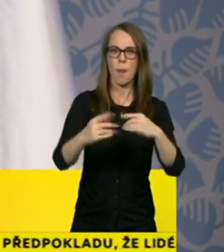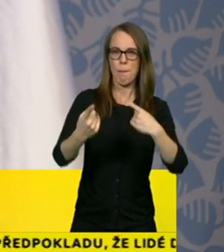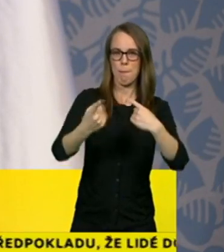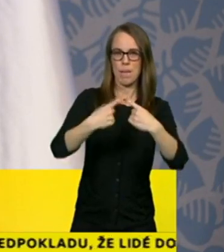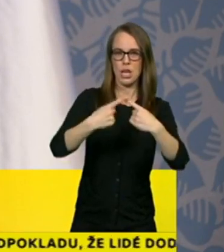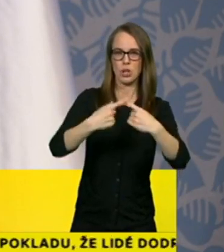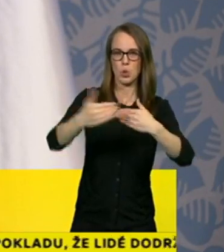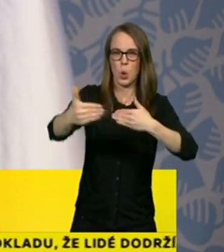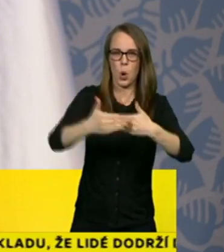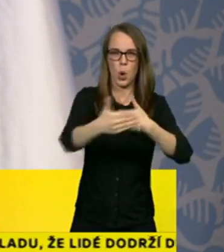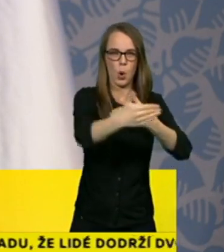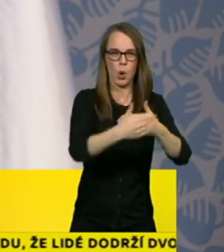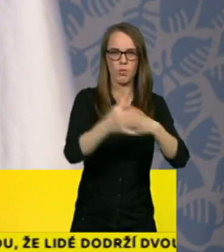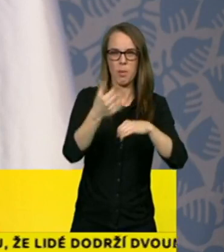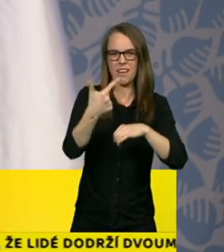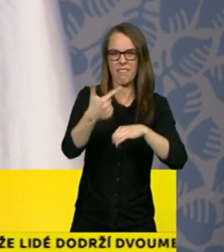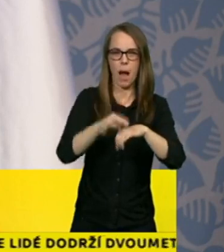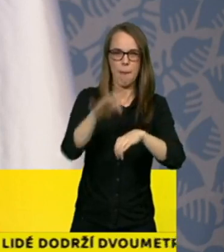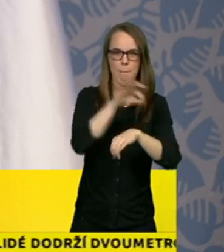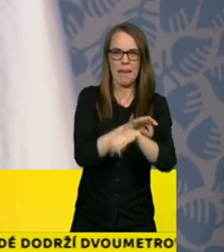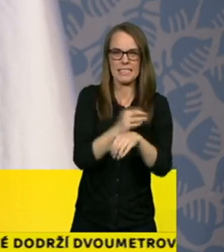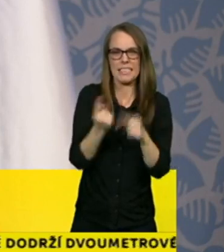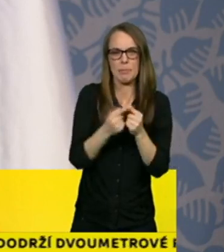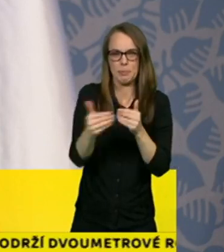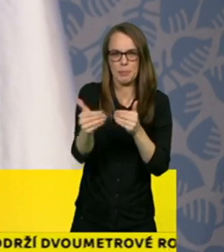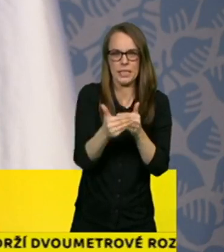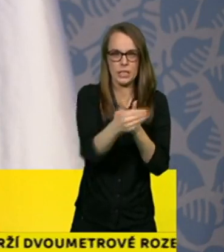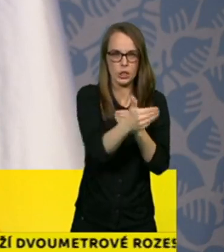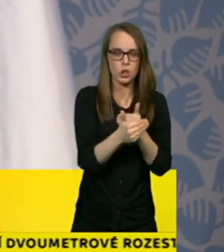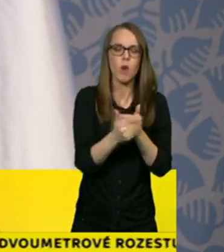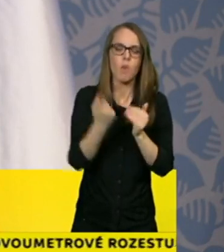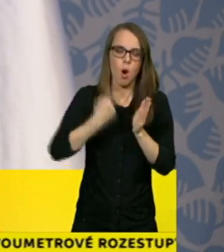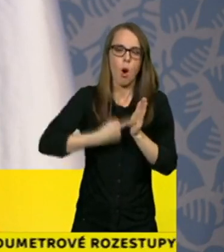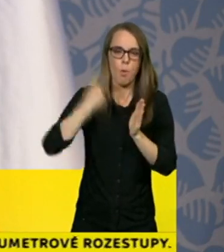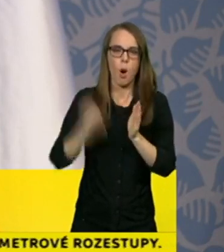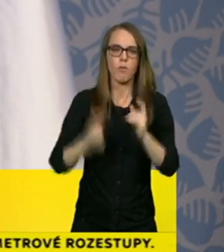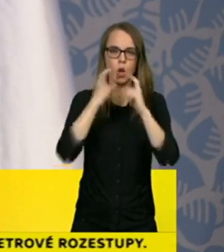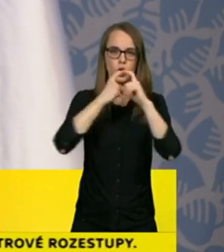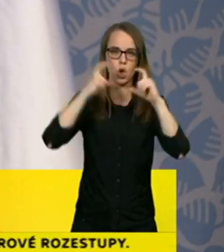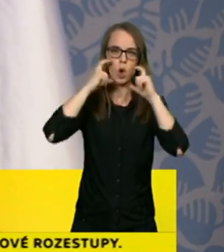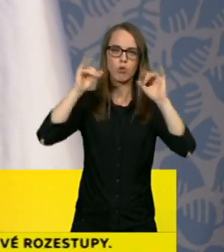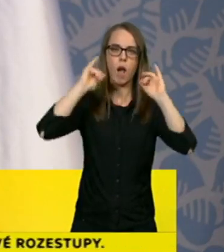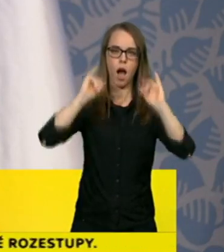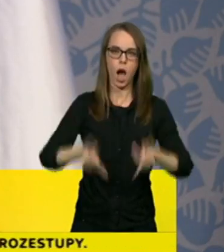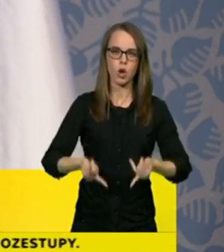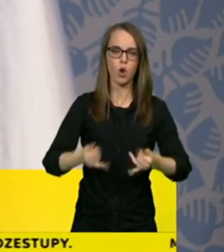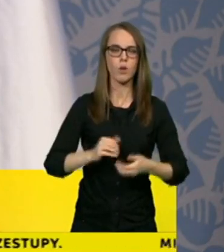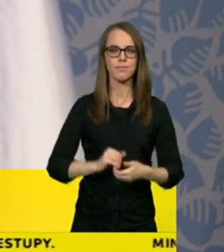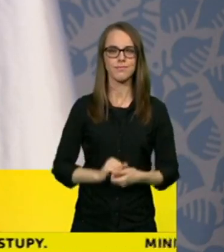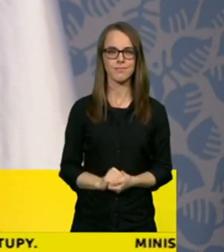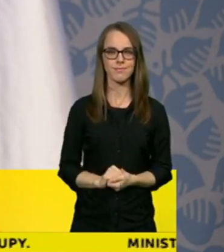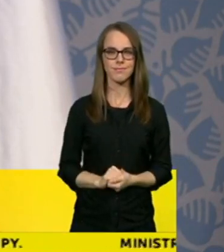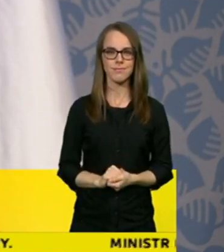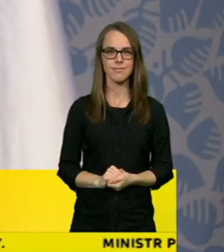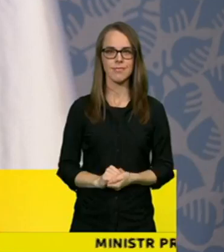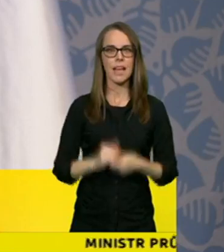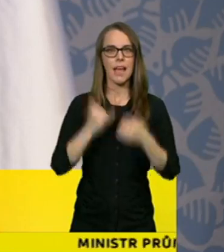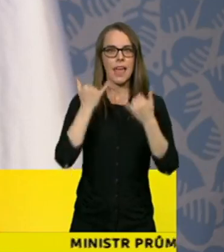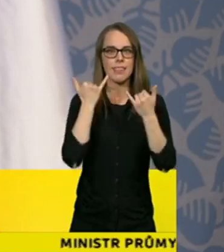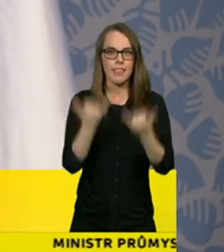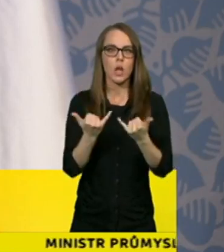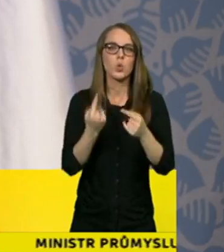než 2 metry, tak rouška bude nadále povinná. Takže řešíme, řekněme, v tomto přechodném